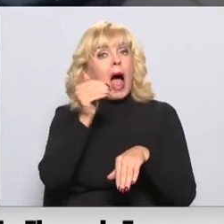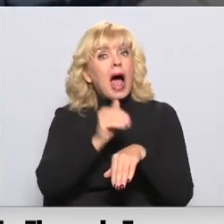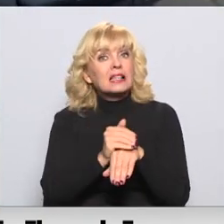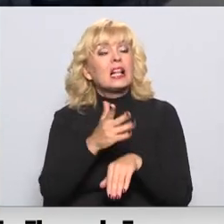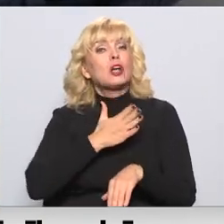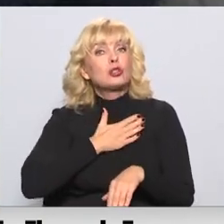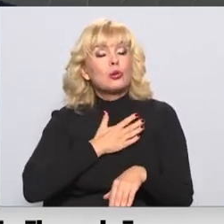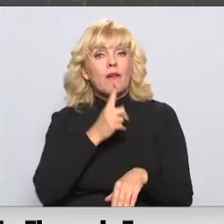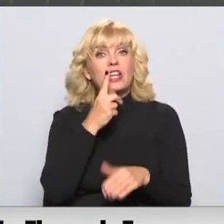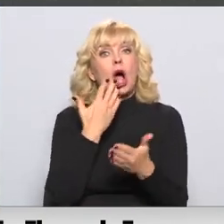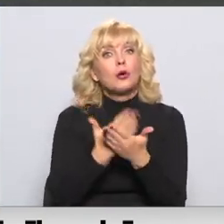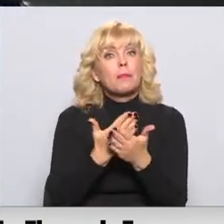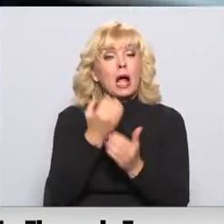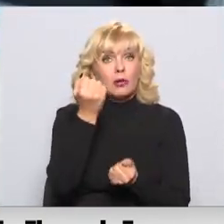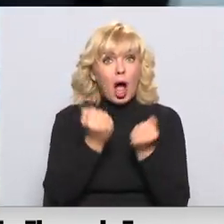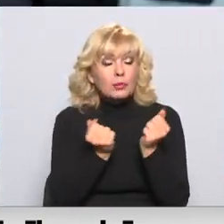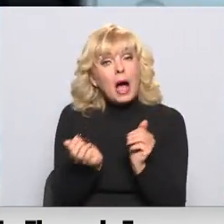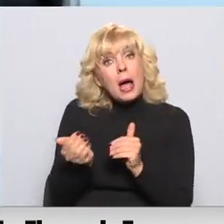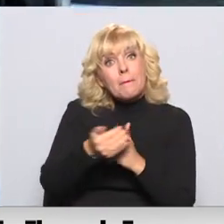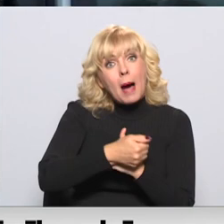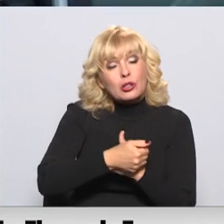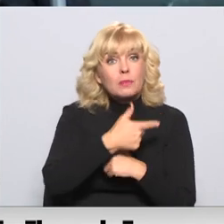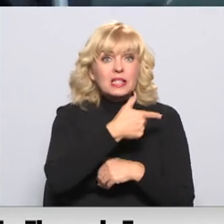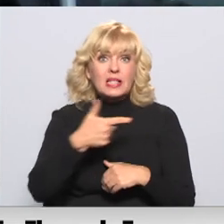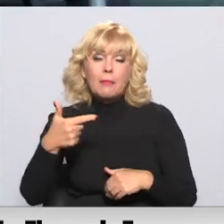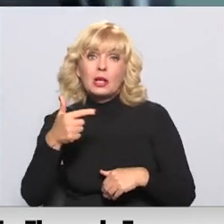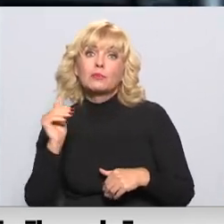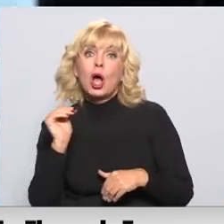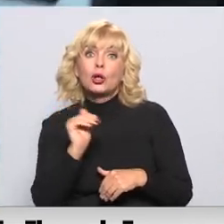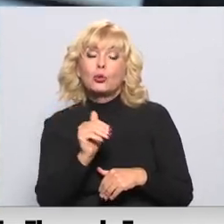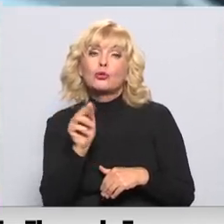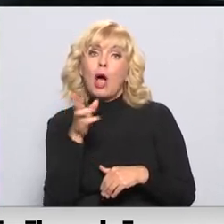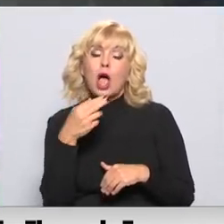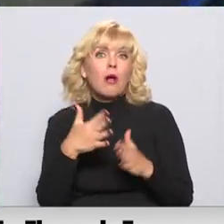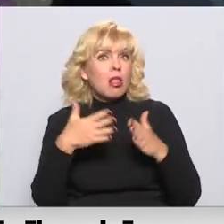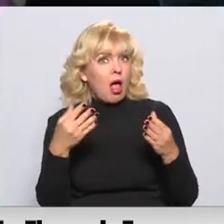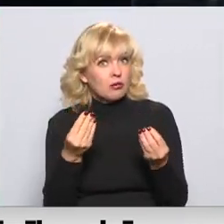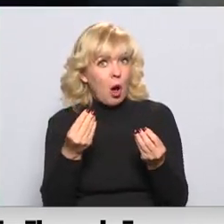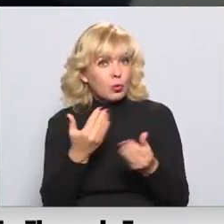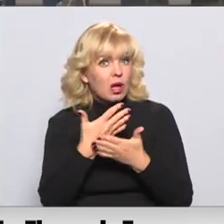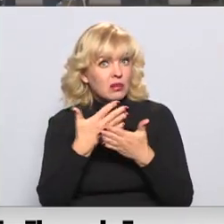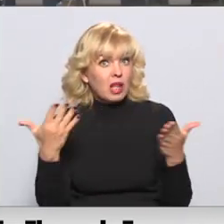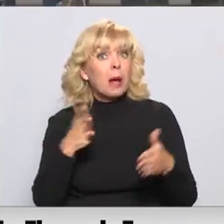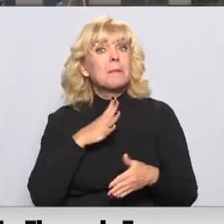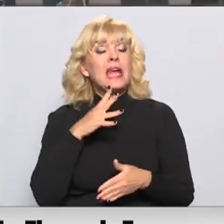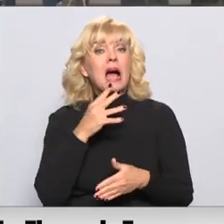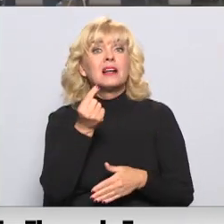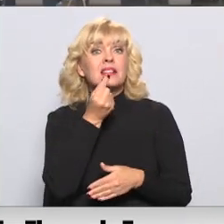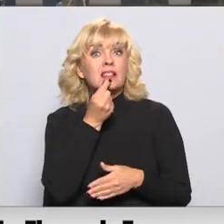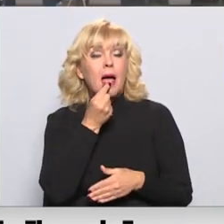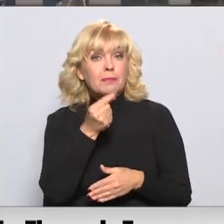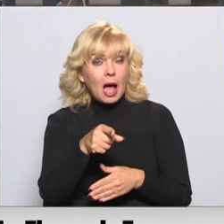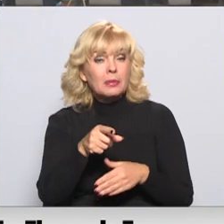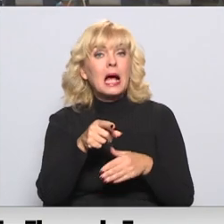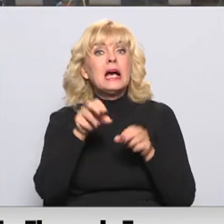no piemēriem minot automobīlī paslēptās 700 tūkstošu eiro lielās naudas summas atklāšanu septembrī. Muitas kinoloģijas